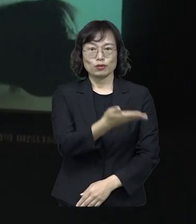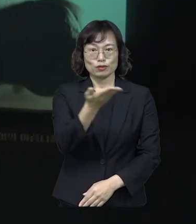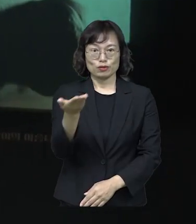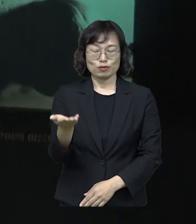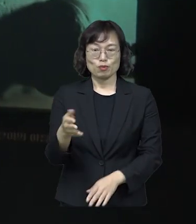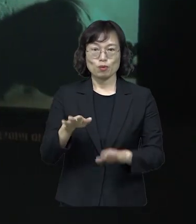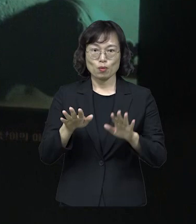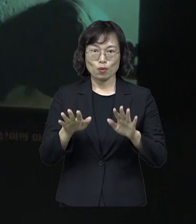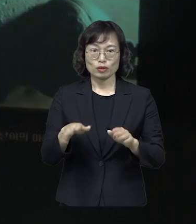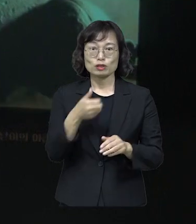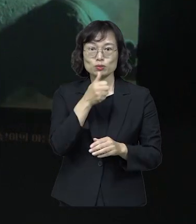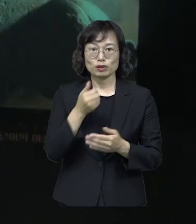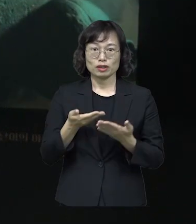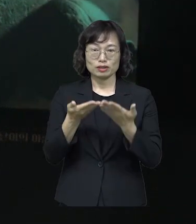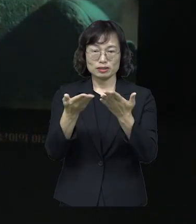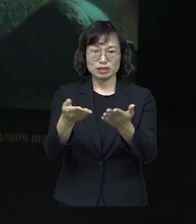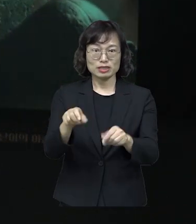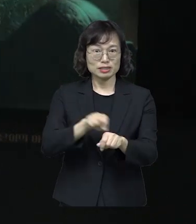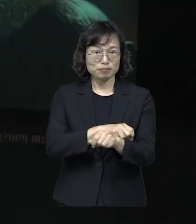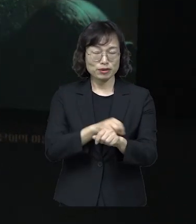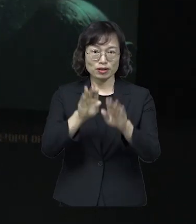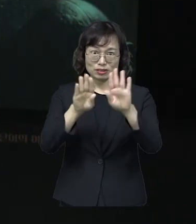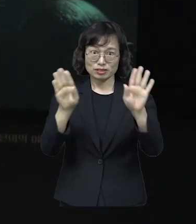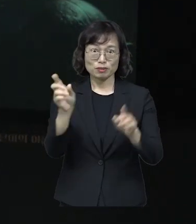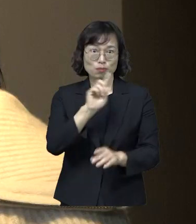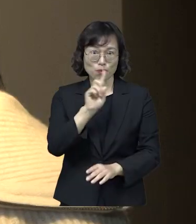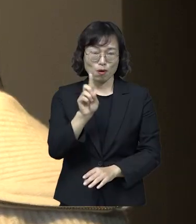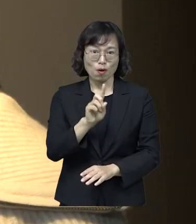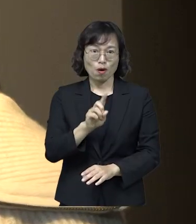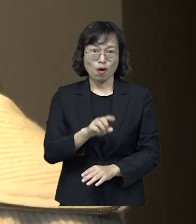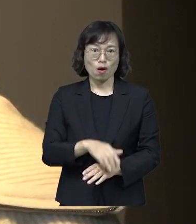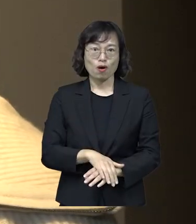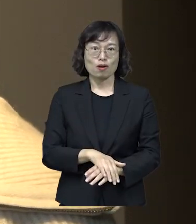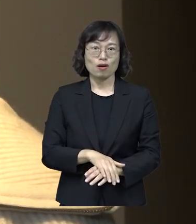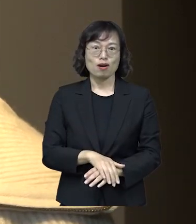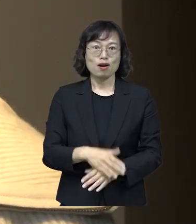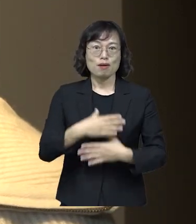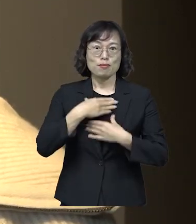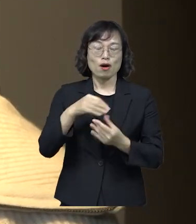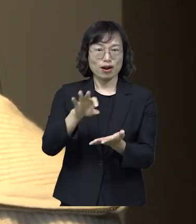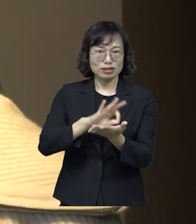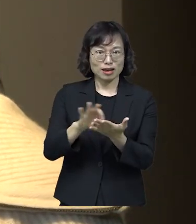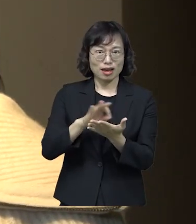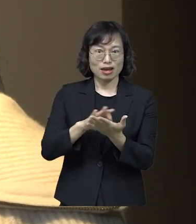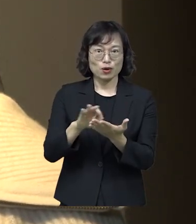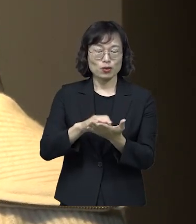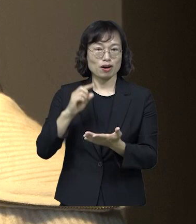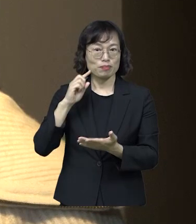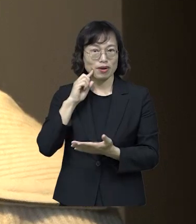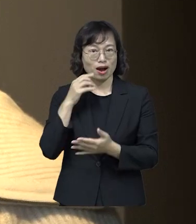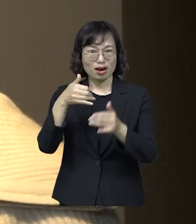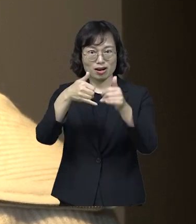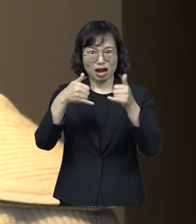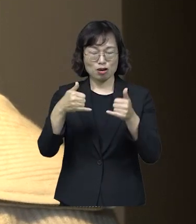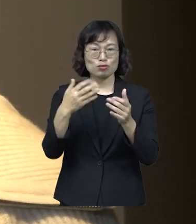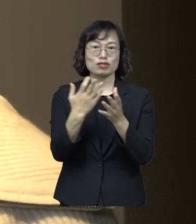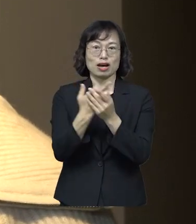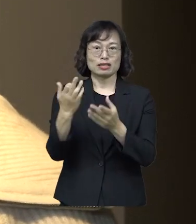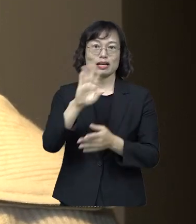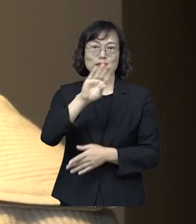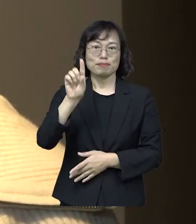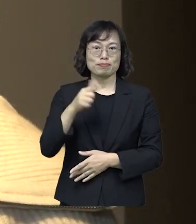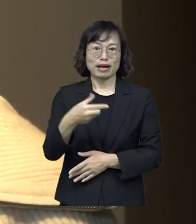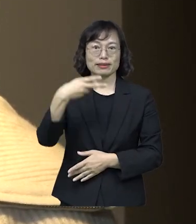여러분, 오늘 제가 소개해드릴 아주 특별한 전시는요, 실용과 미의 가구 양산 반다지인데요. 이번